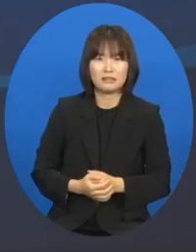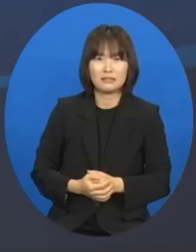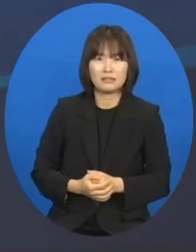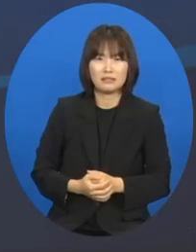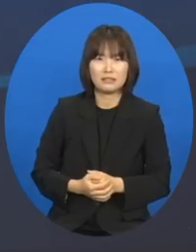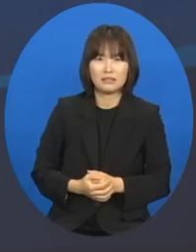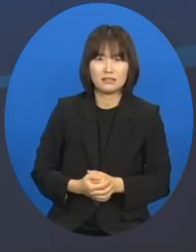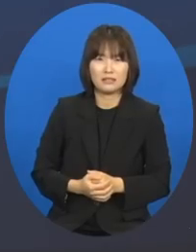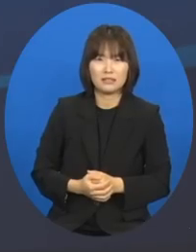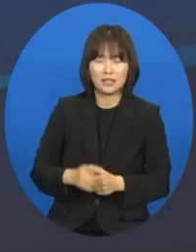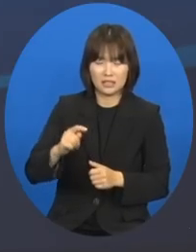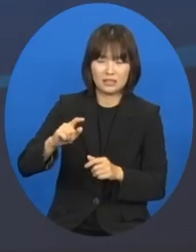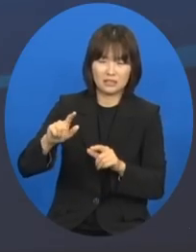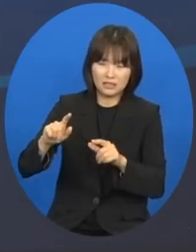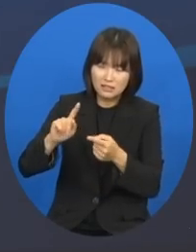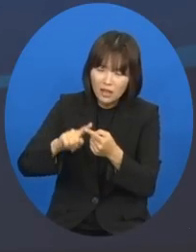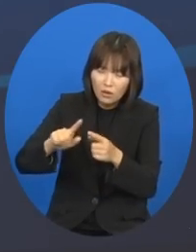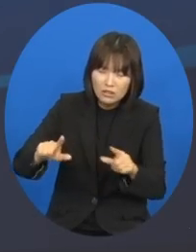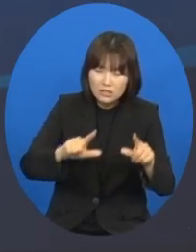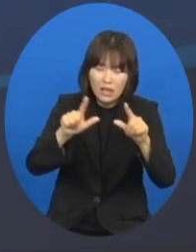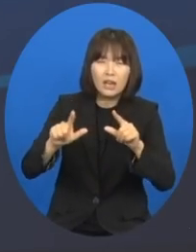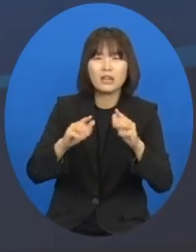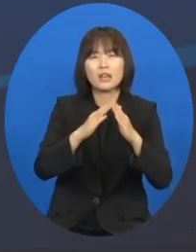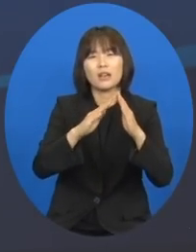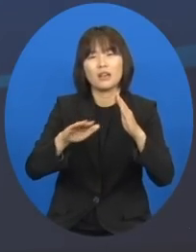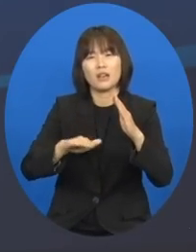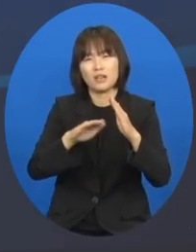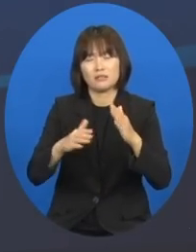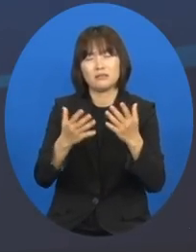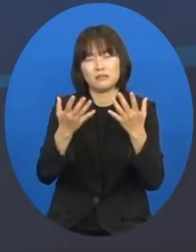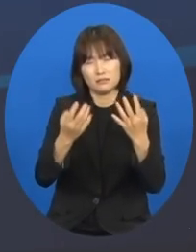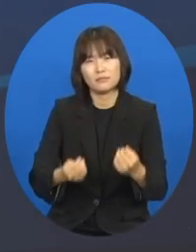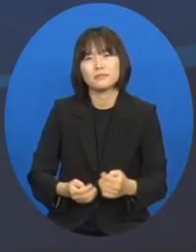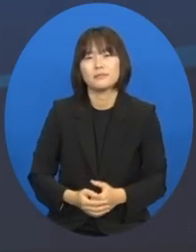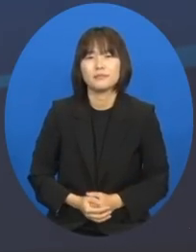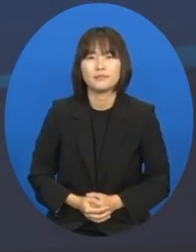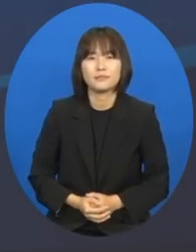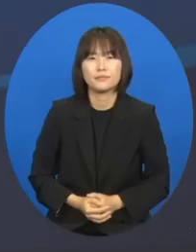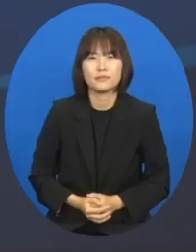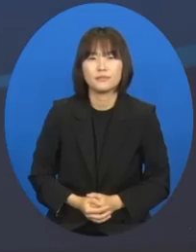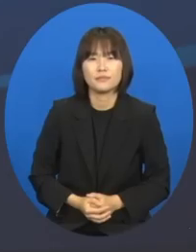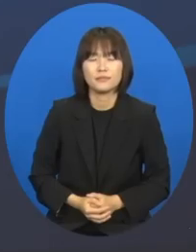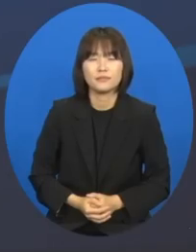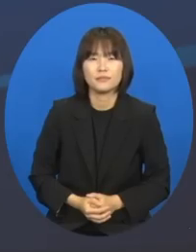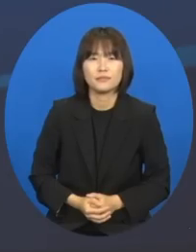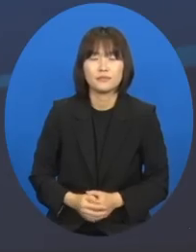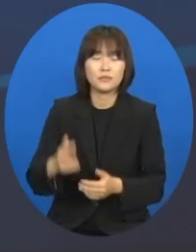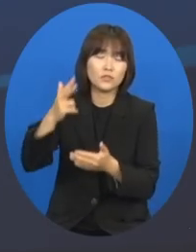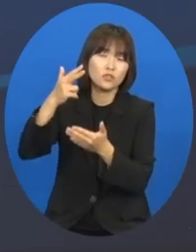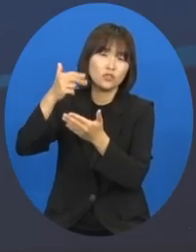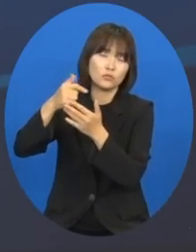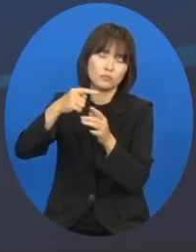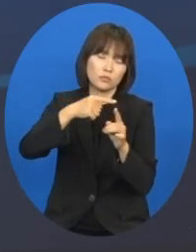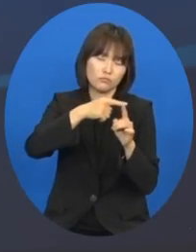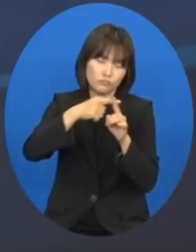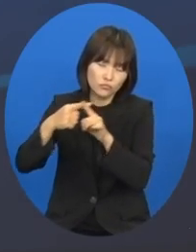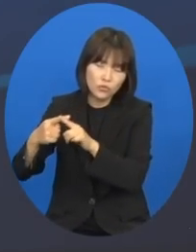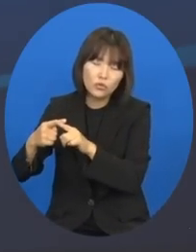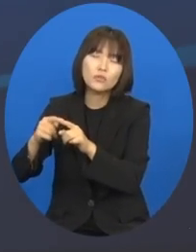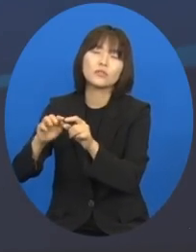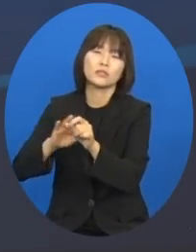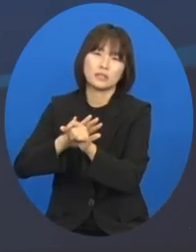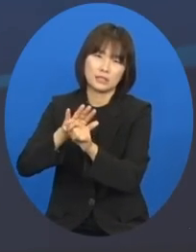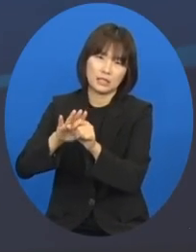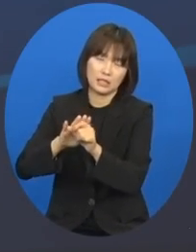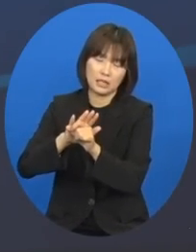그런 냉전 상태로 살아가는 집들이 너무너무 많아요 주님의 아가페 사랑이 여러분의 가정